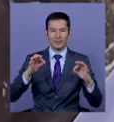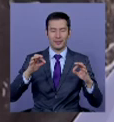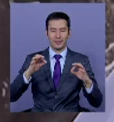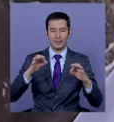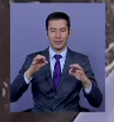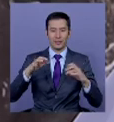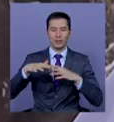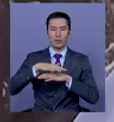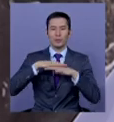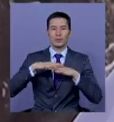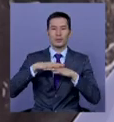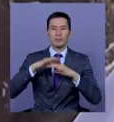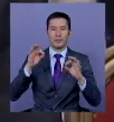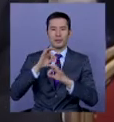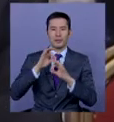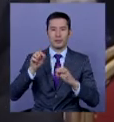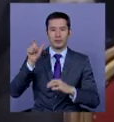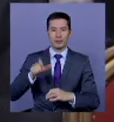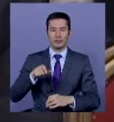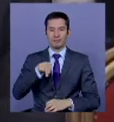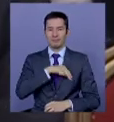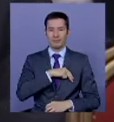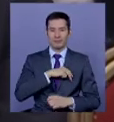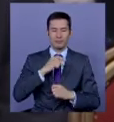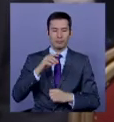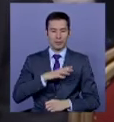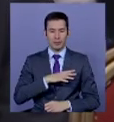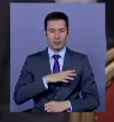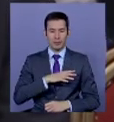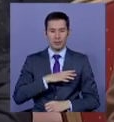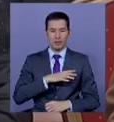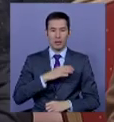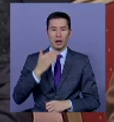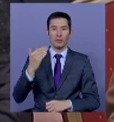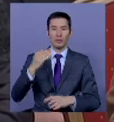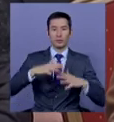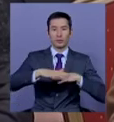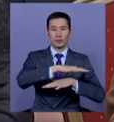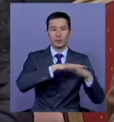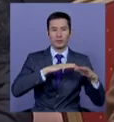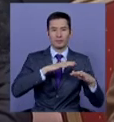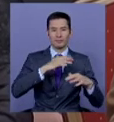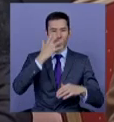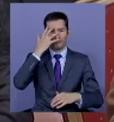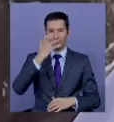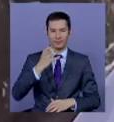халық әртісі атағын алды. Абырақ өзінің халқы, сүйікті халқы,